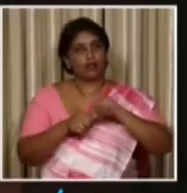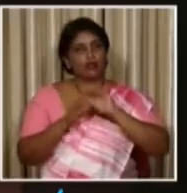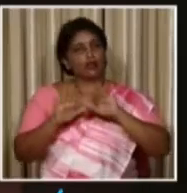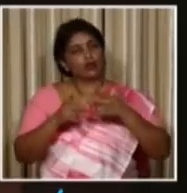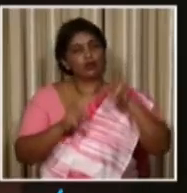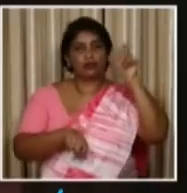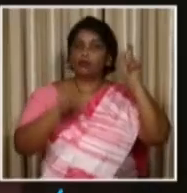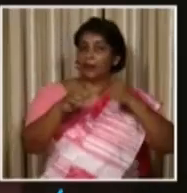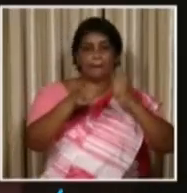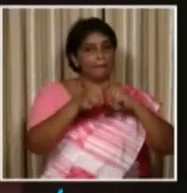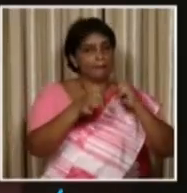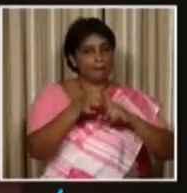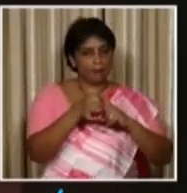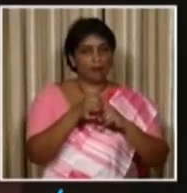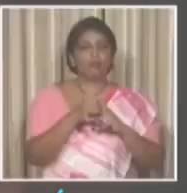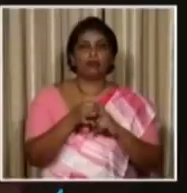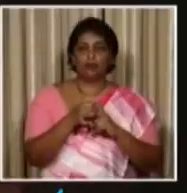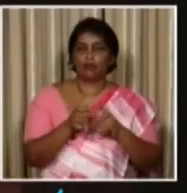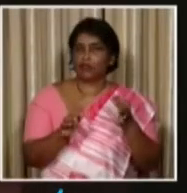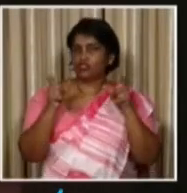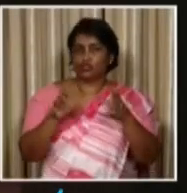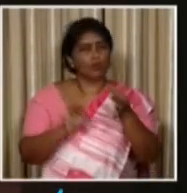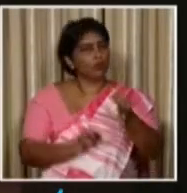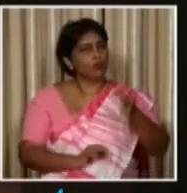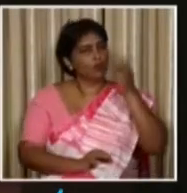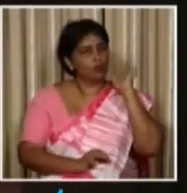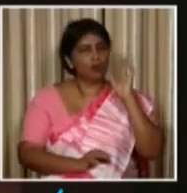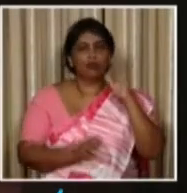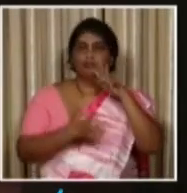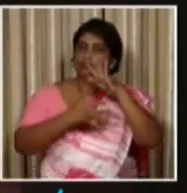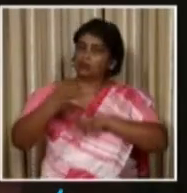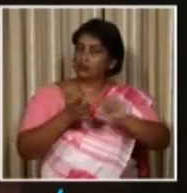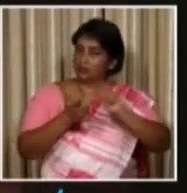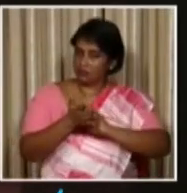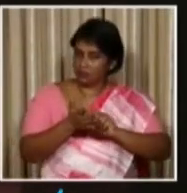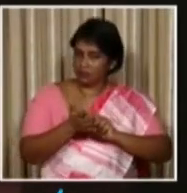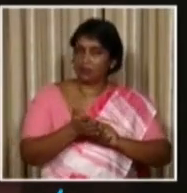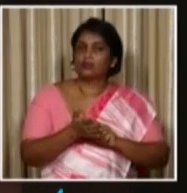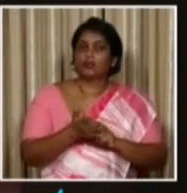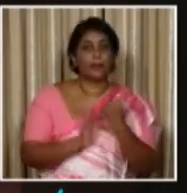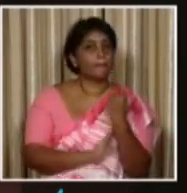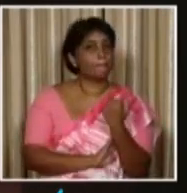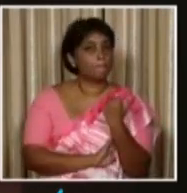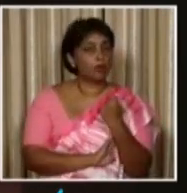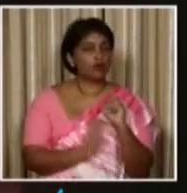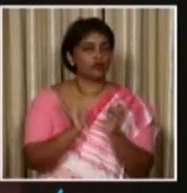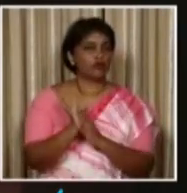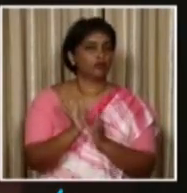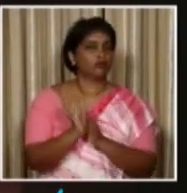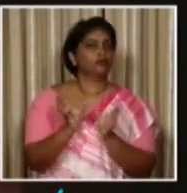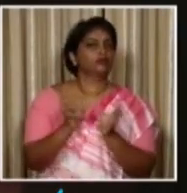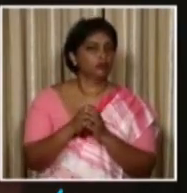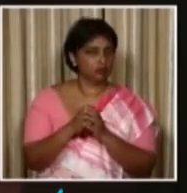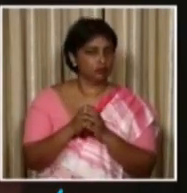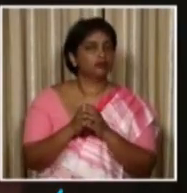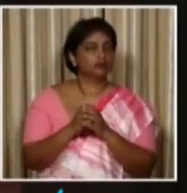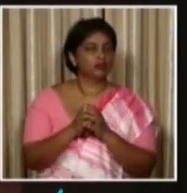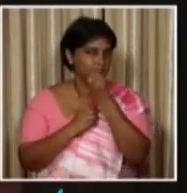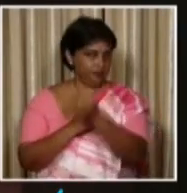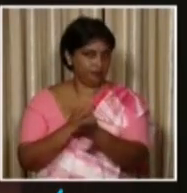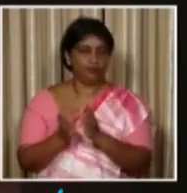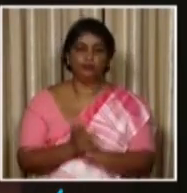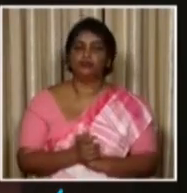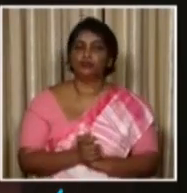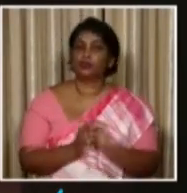pudgale kugin prashna kota kisima tahanci kin torawa prakashan laba gani me balaya komision sabha wata ke warrant teka hara laba di